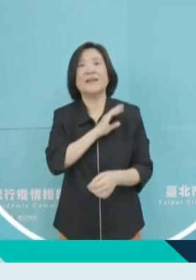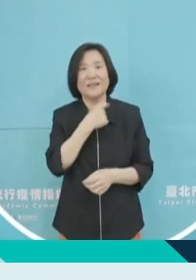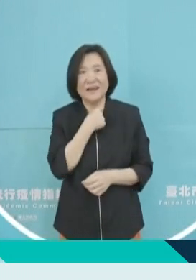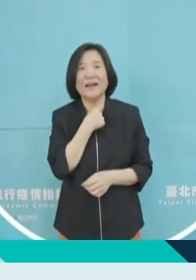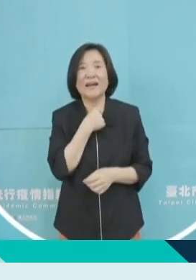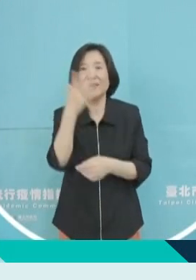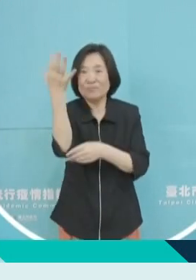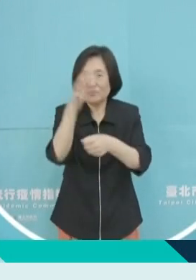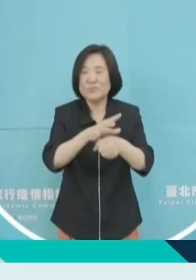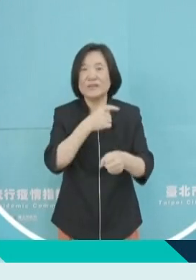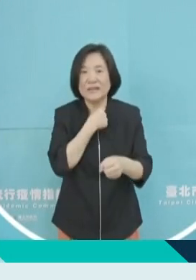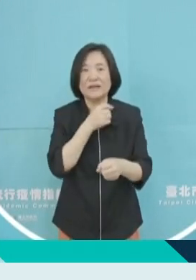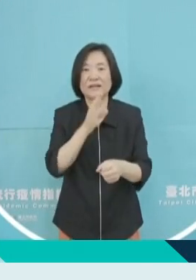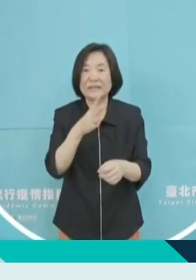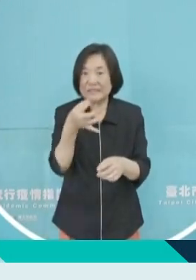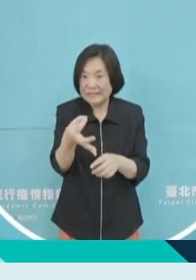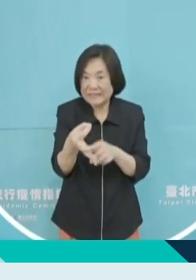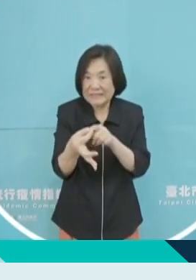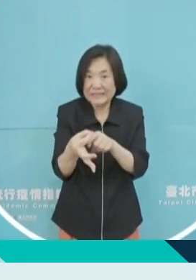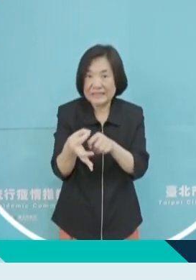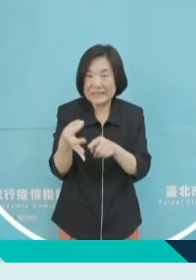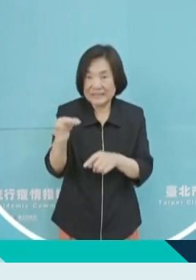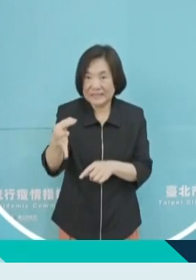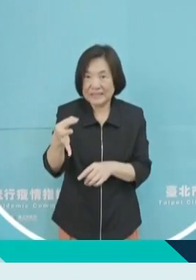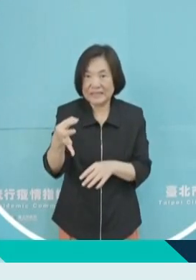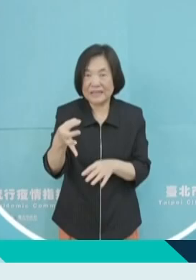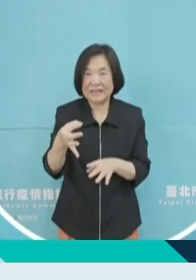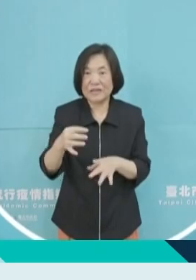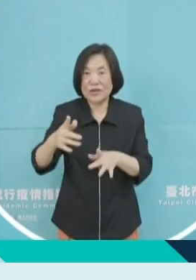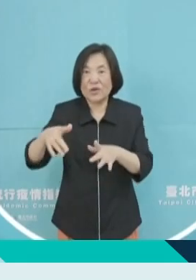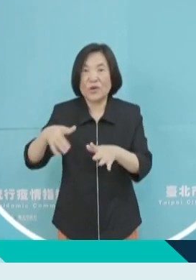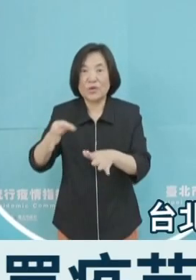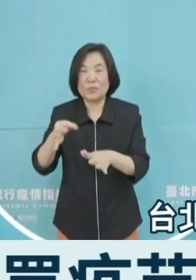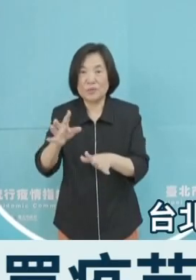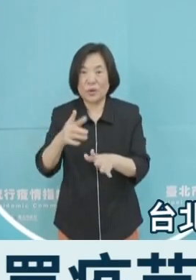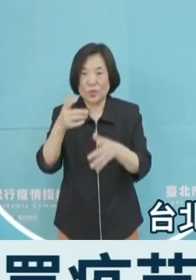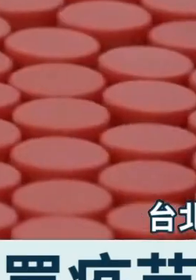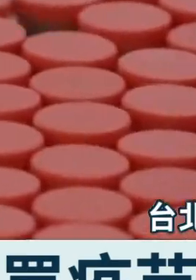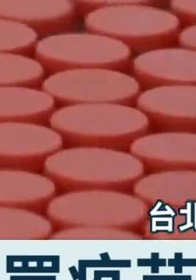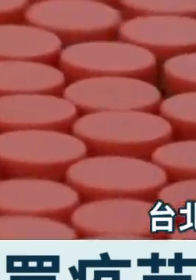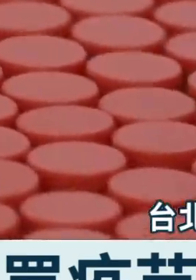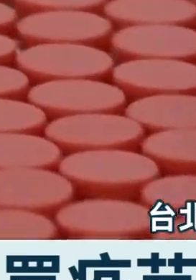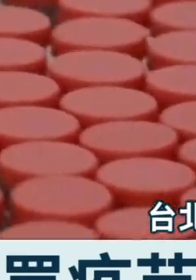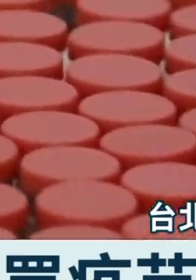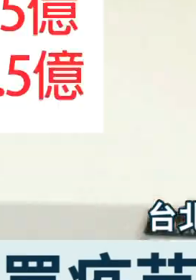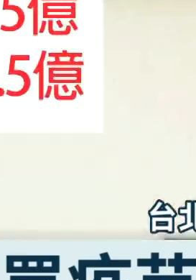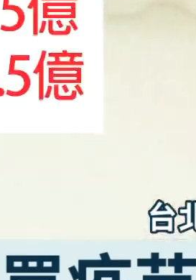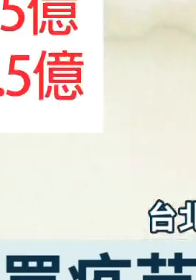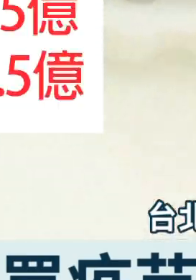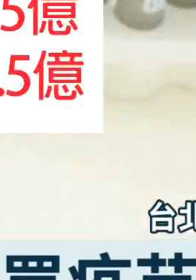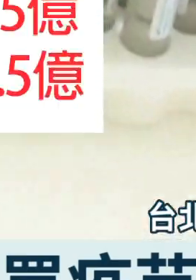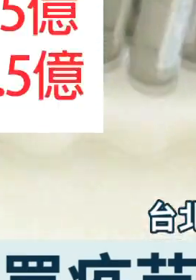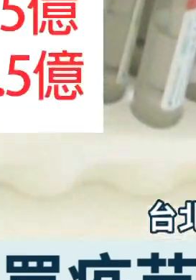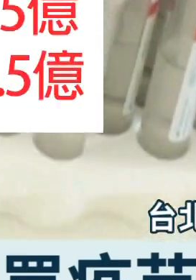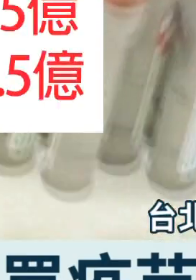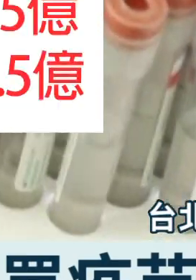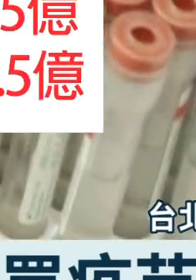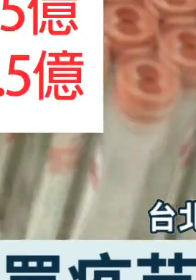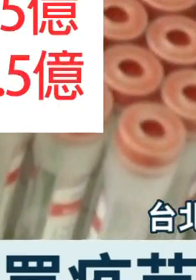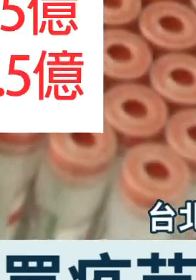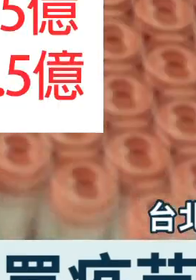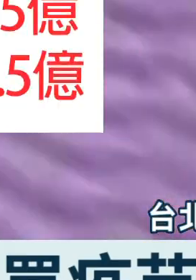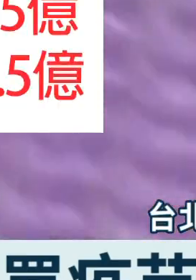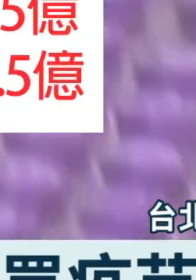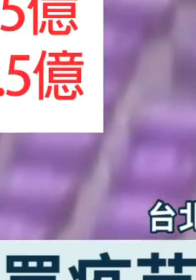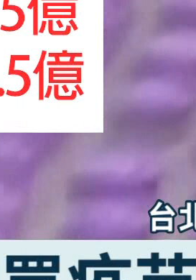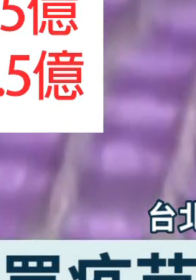是这样的哦。钱你知道用钱哦，轻重缓急要有嘛。 行政院也解释，其中过去已编列115亿购